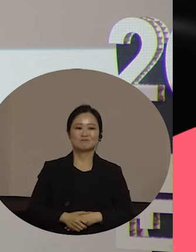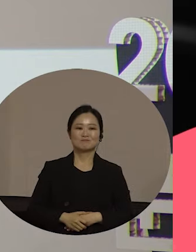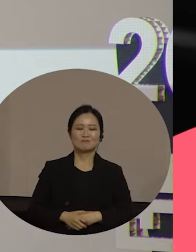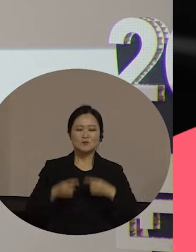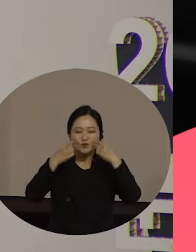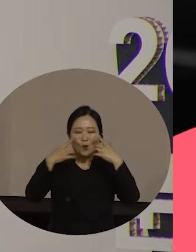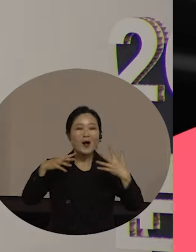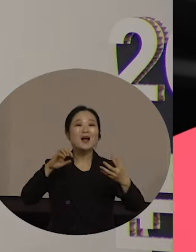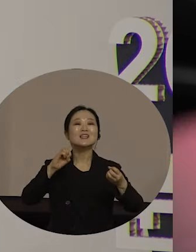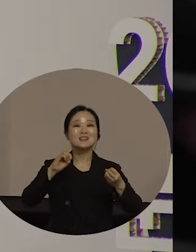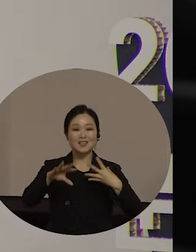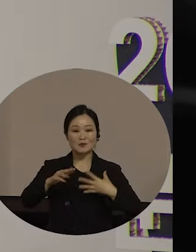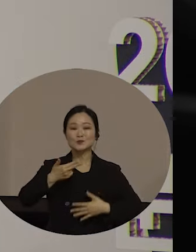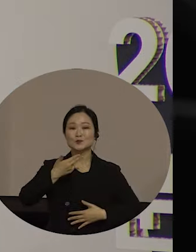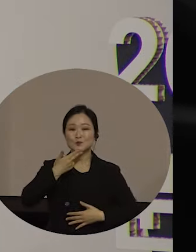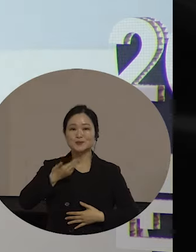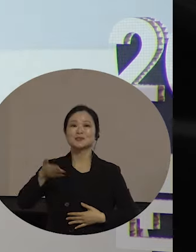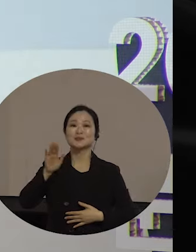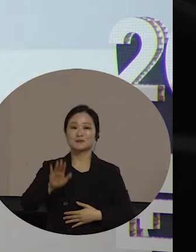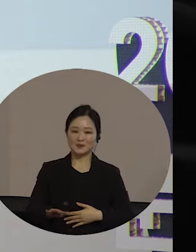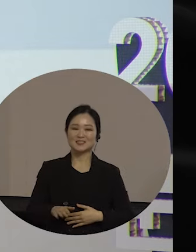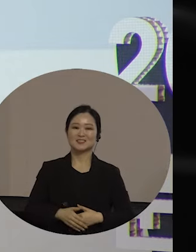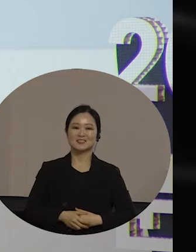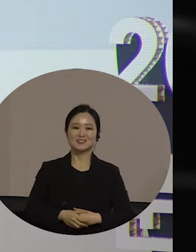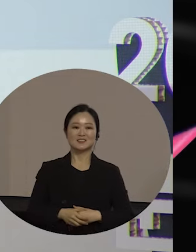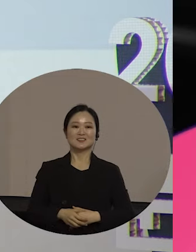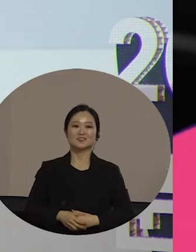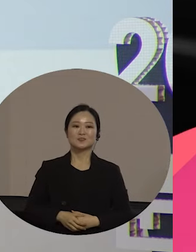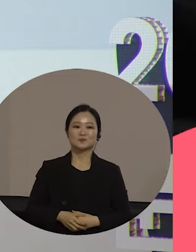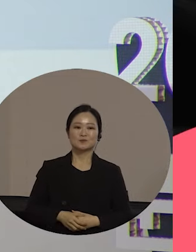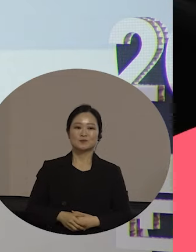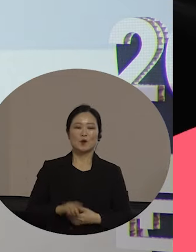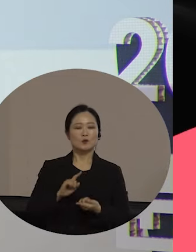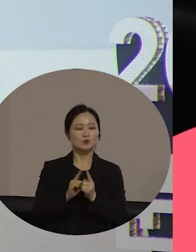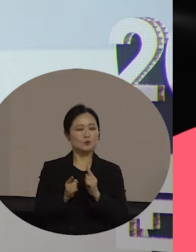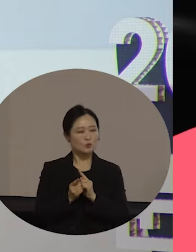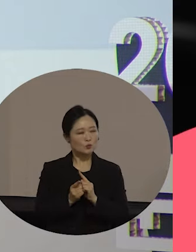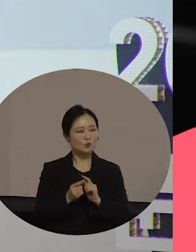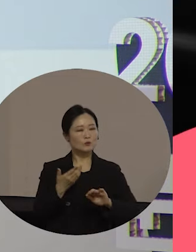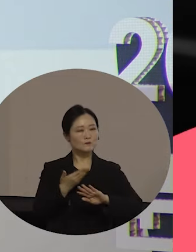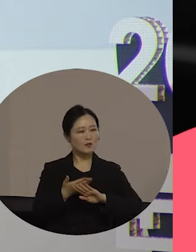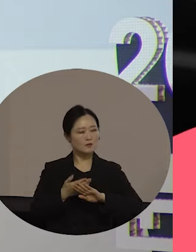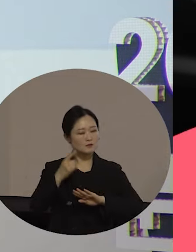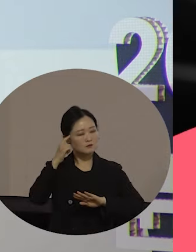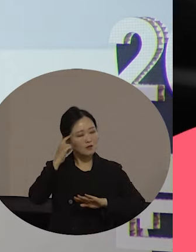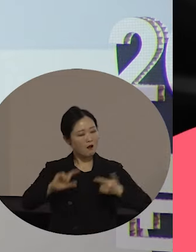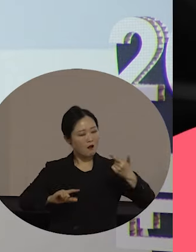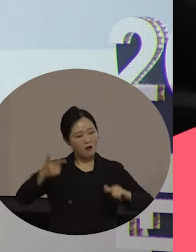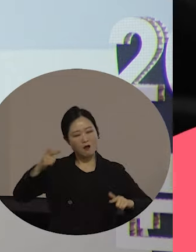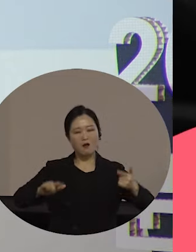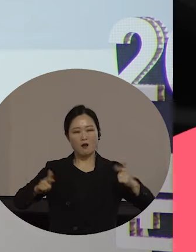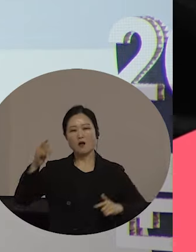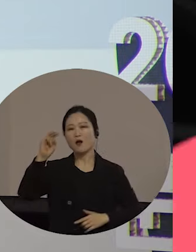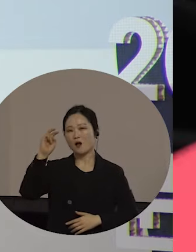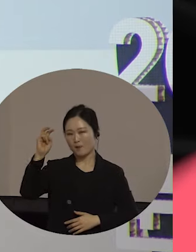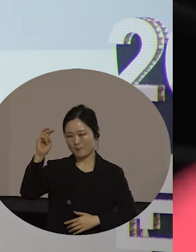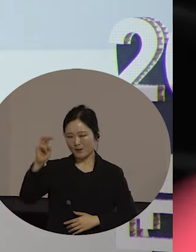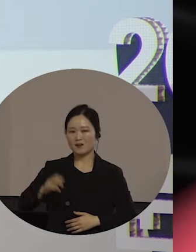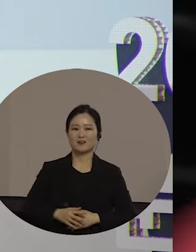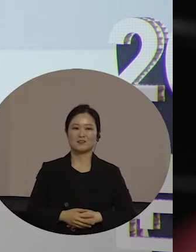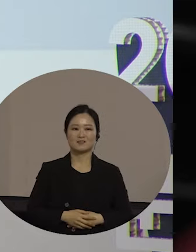없는 얘기거든요. 그러니까 답이 없다는 거는 뭐 할 수 없다는 게 아니라 굉장히 서로 다른 생각을 할 수 있기 때문에